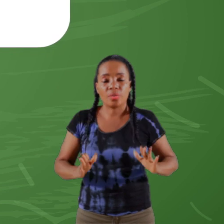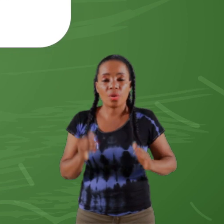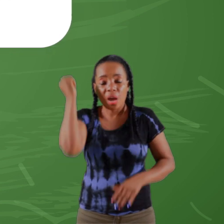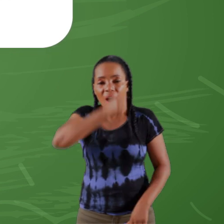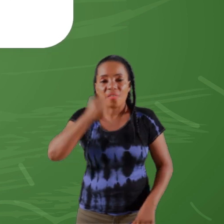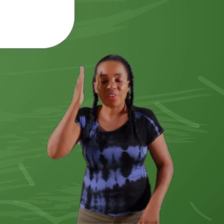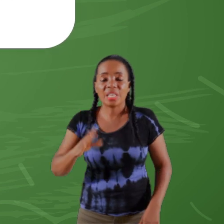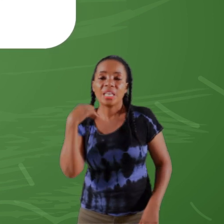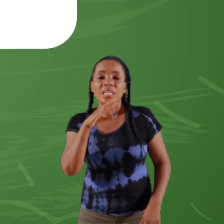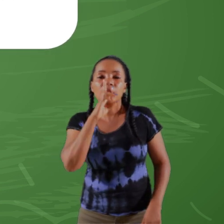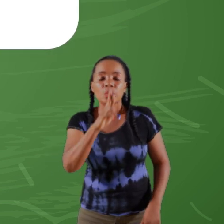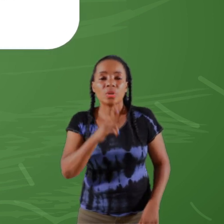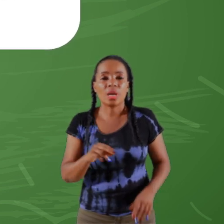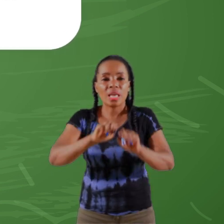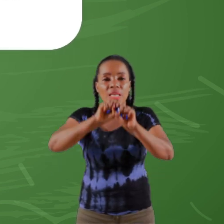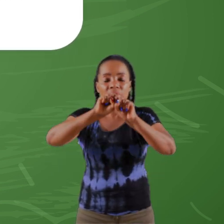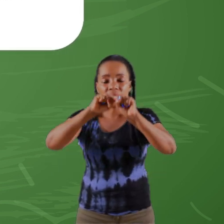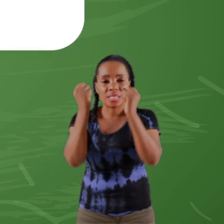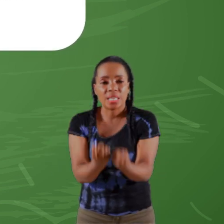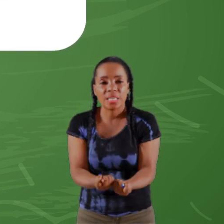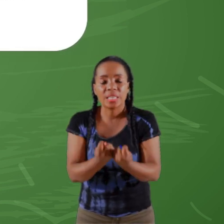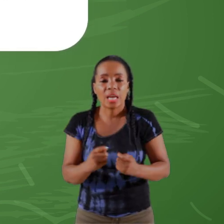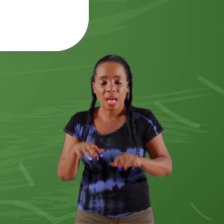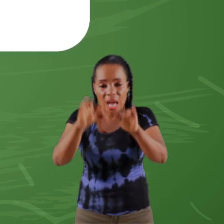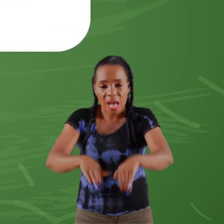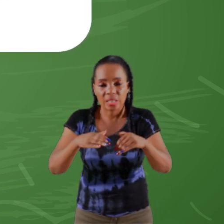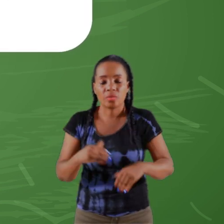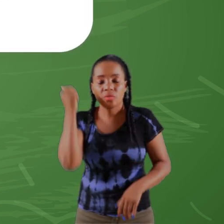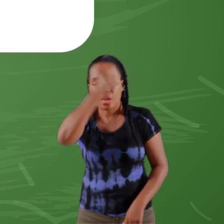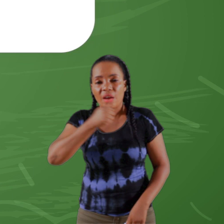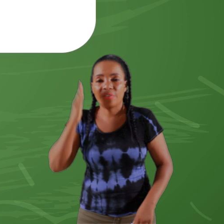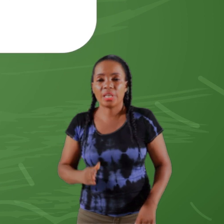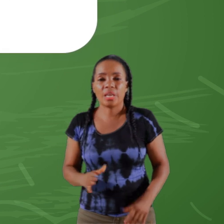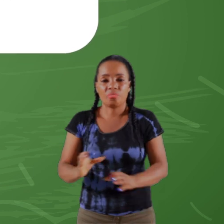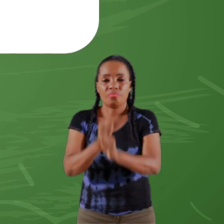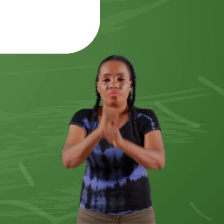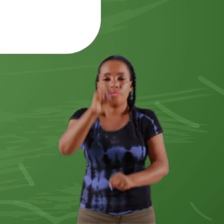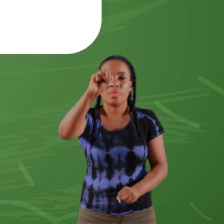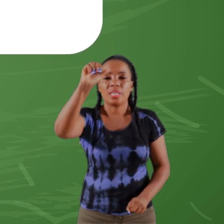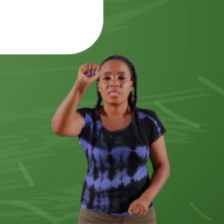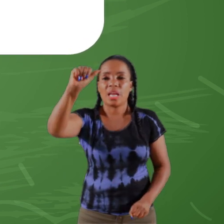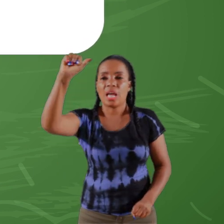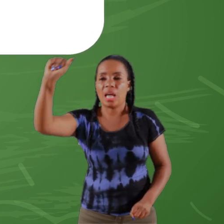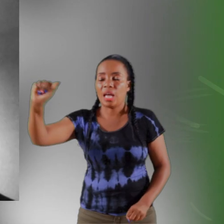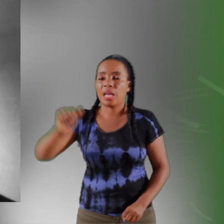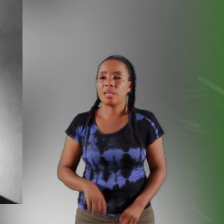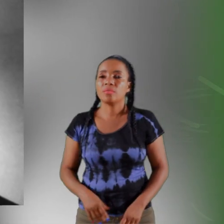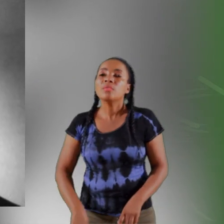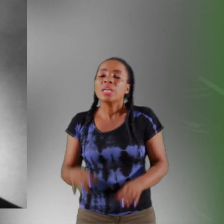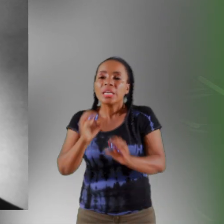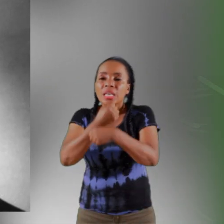Syndicat agricole africain, en abrévié SAA, créé en 1944 par